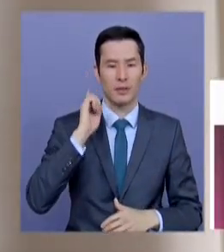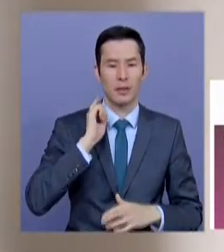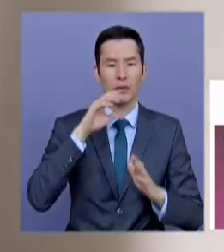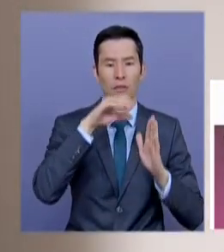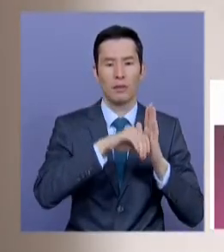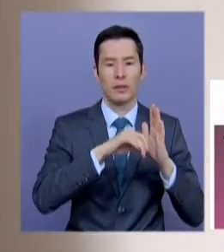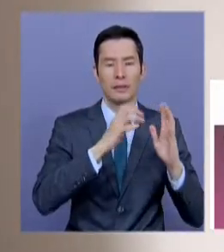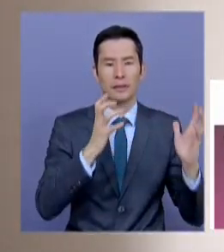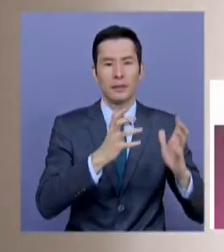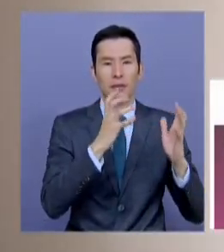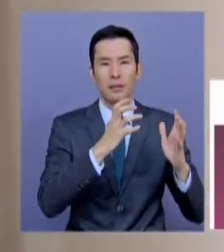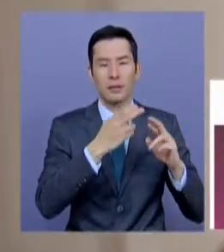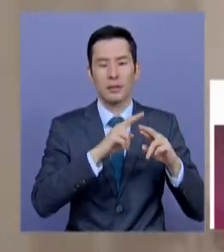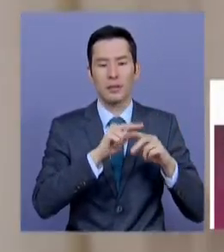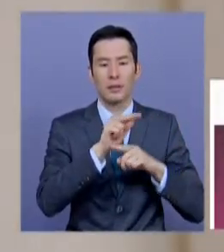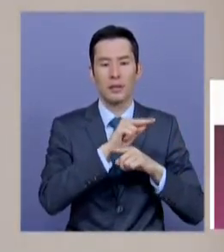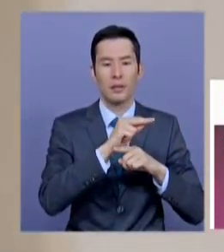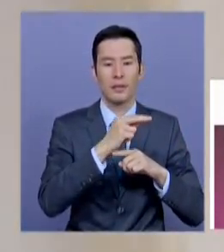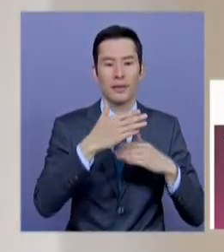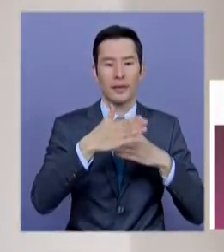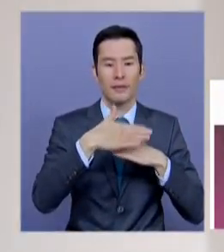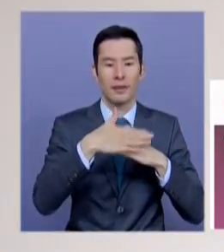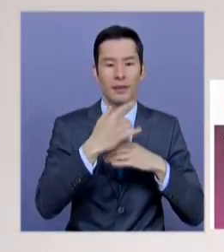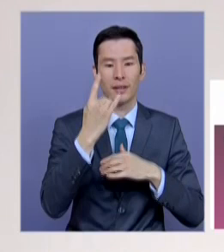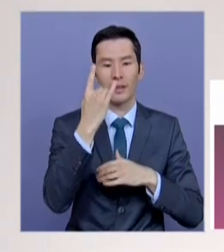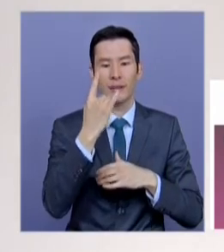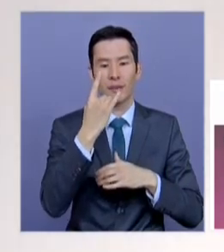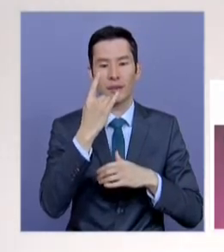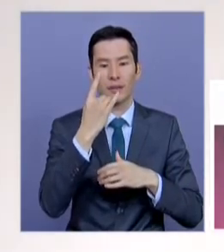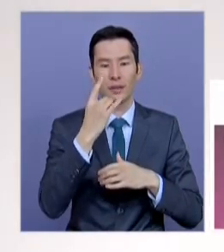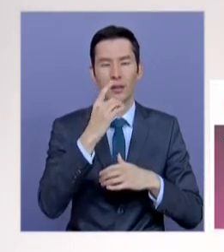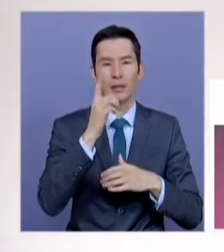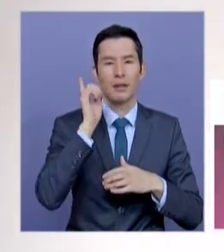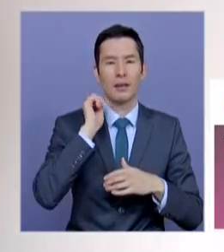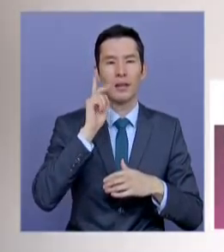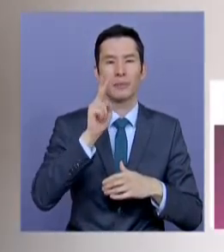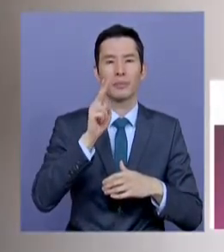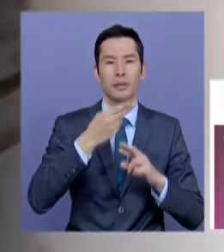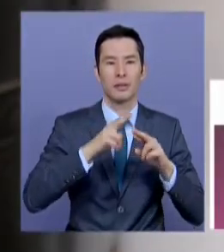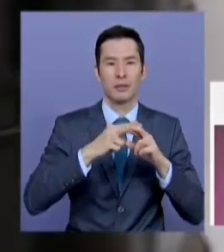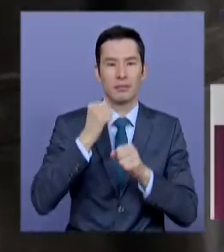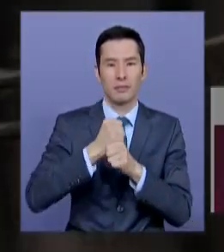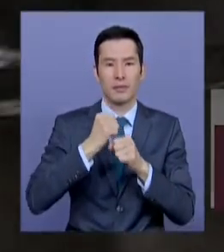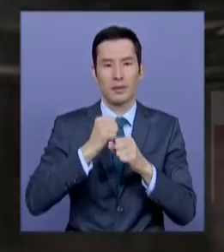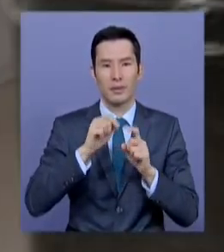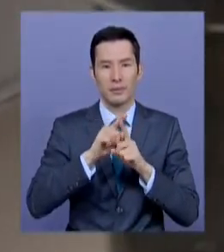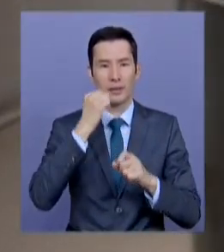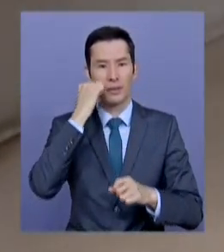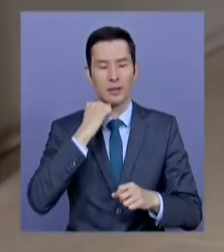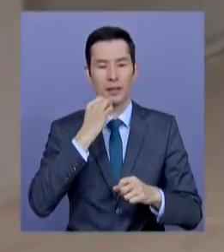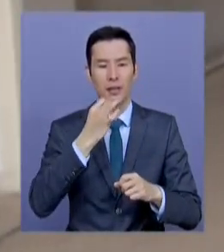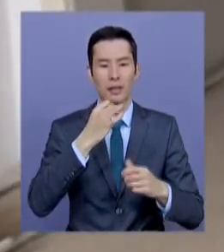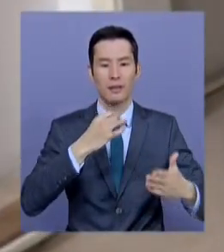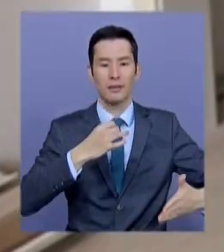түпнұсқада сақтауға тырысқан. Есік терезелерінің өзін сол кездегі эскиз бойынша цехта арнайы дайындатыпты. Ал